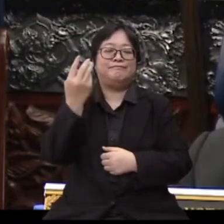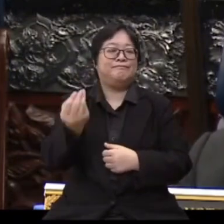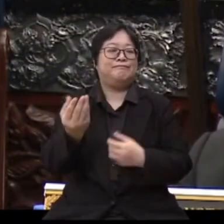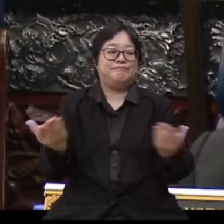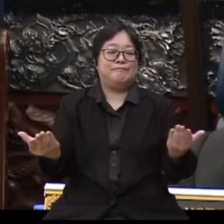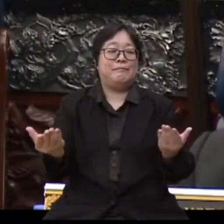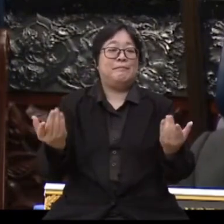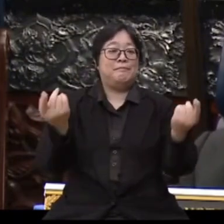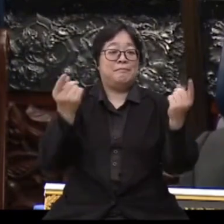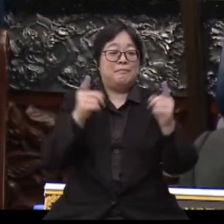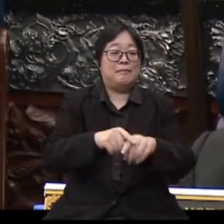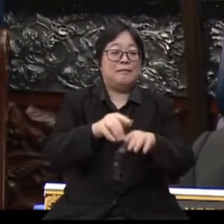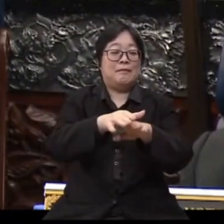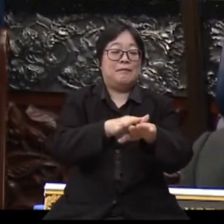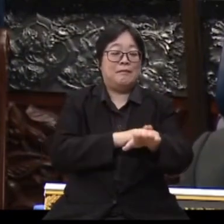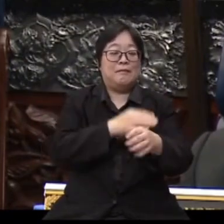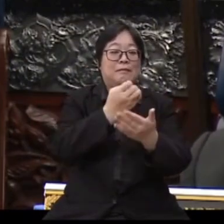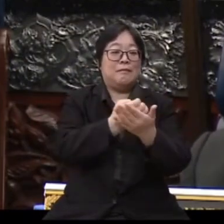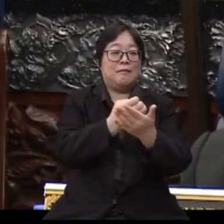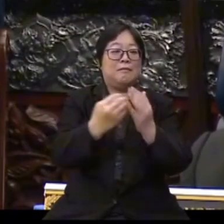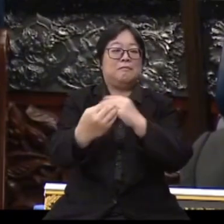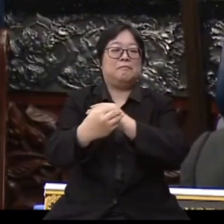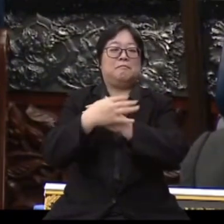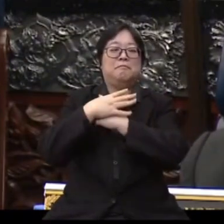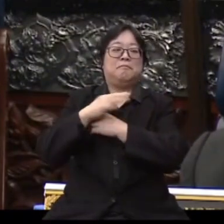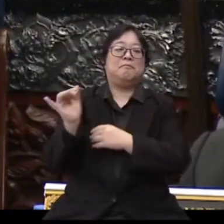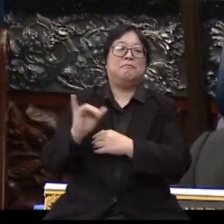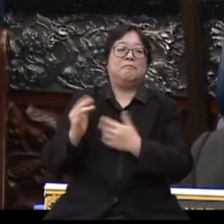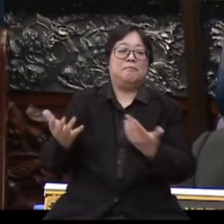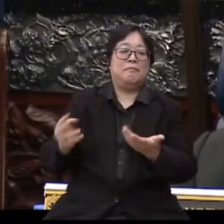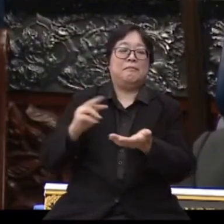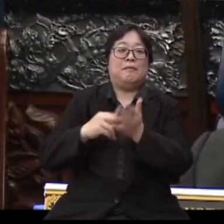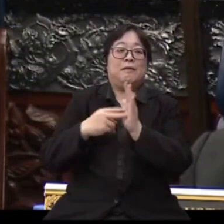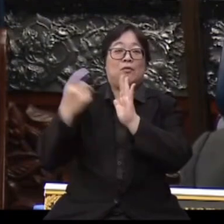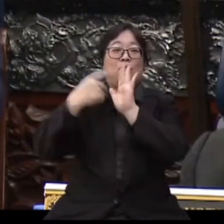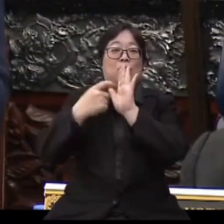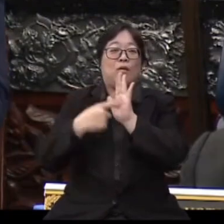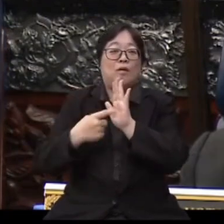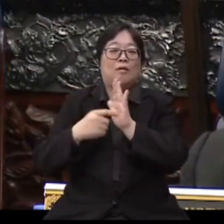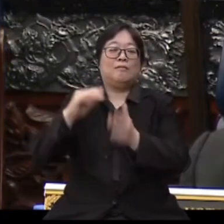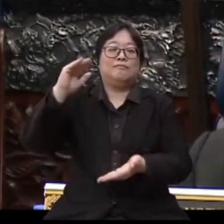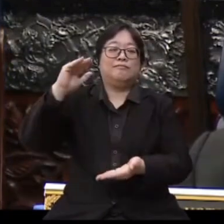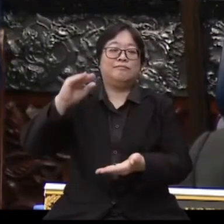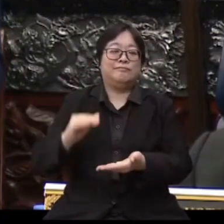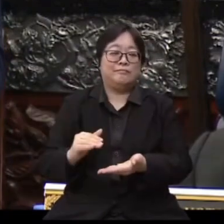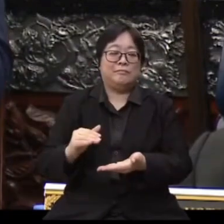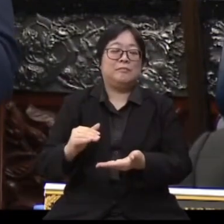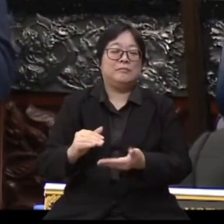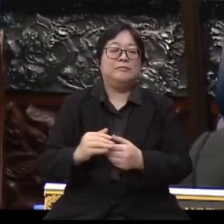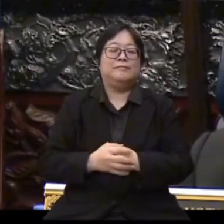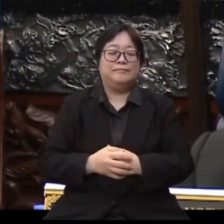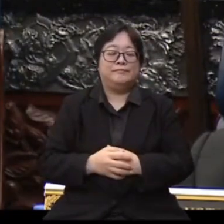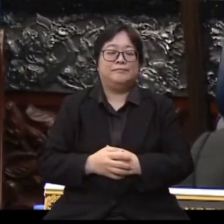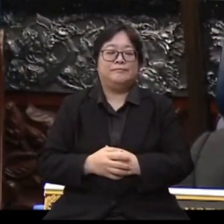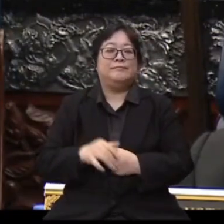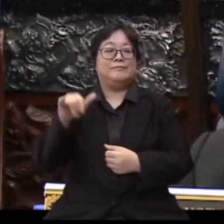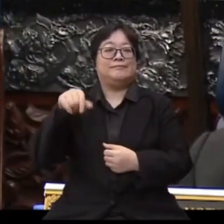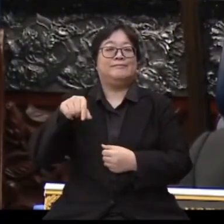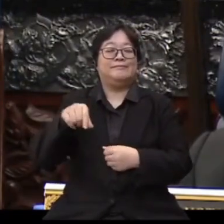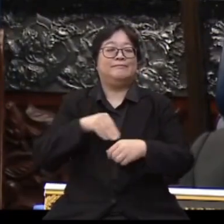apabila ada kelembapan dalam ekonomi dunia, maka permintaan itu akan menurun dan maka akan ada kesan